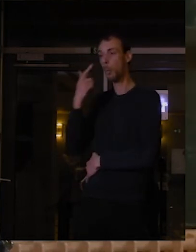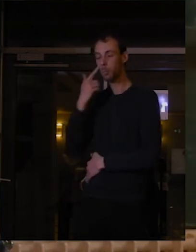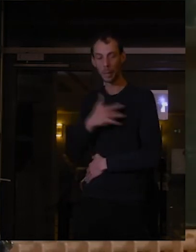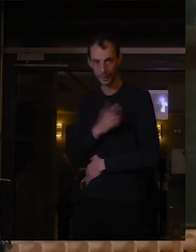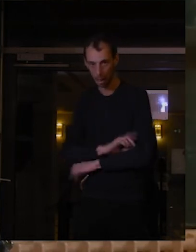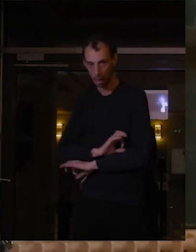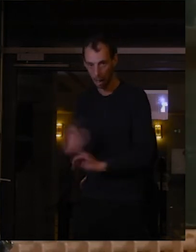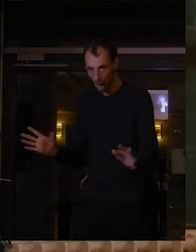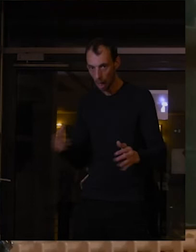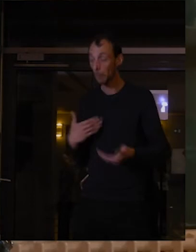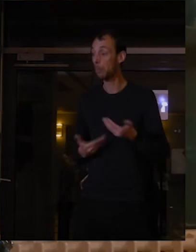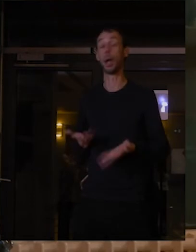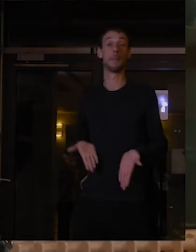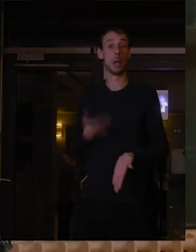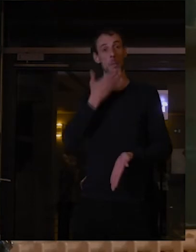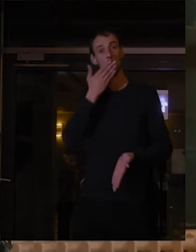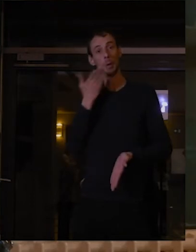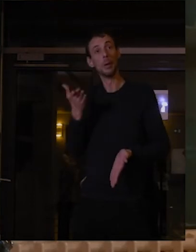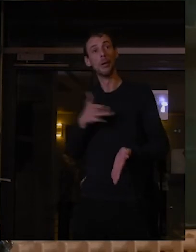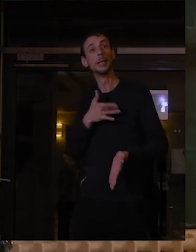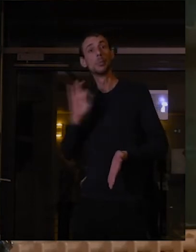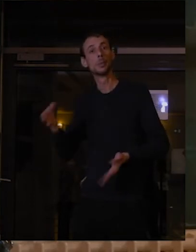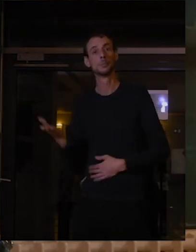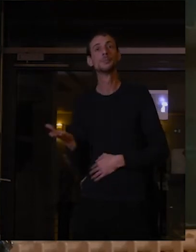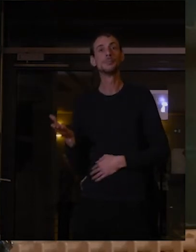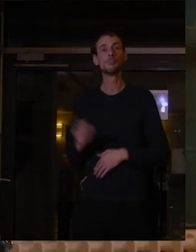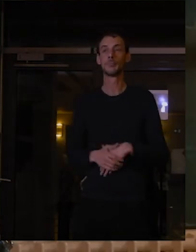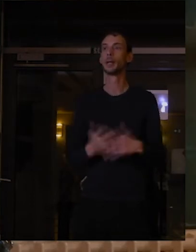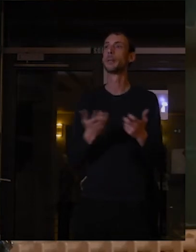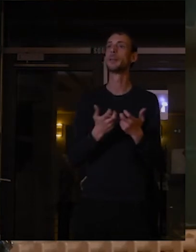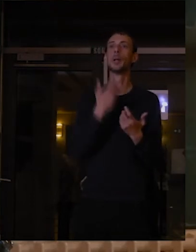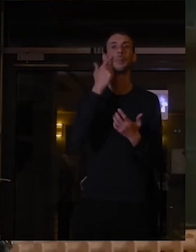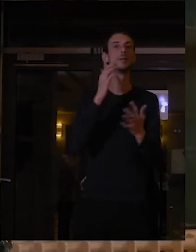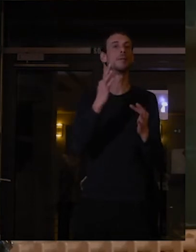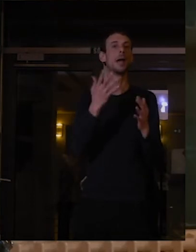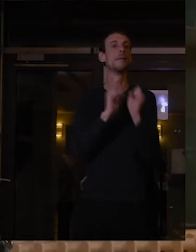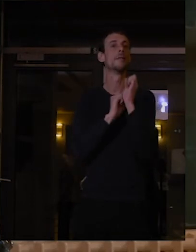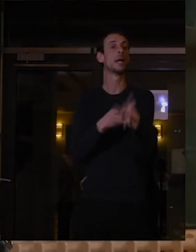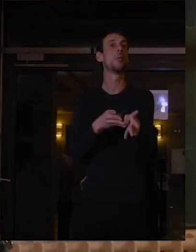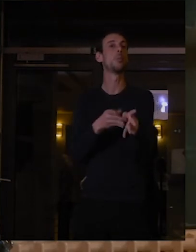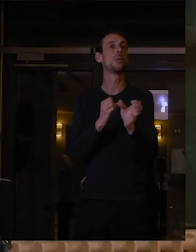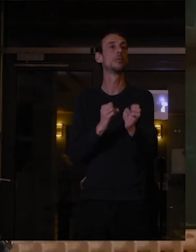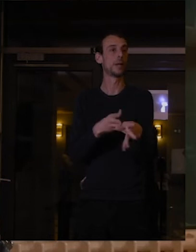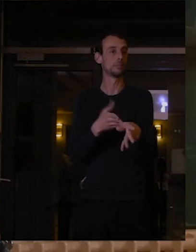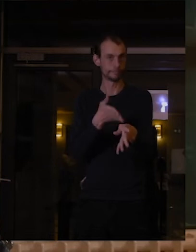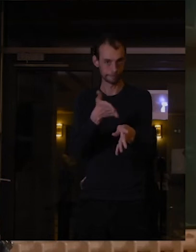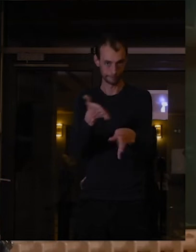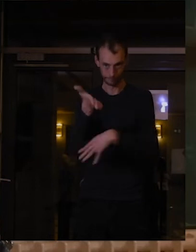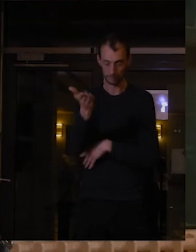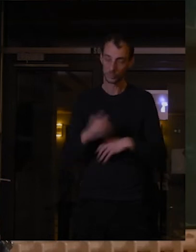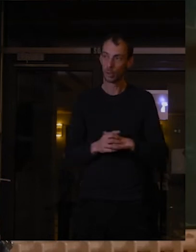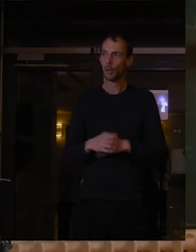intéressent. Et vous avez notamment, par exemple, je pense là au vélo, au cyclisme, qui pendant longtemps a